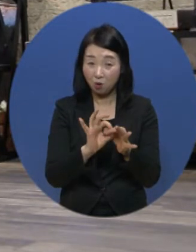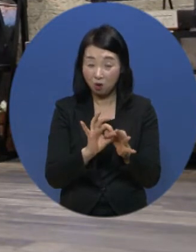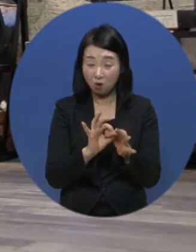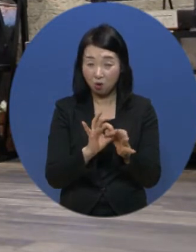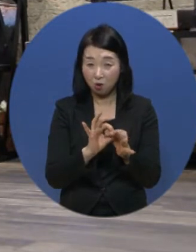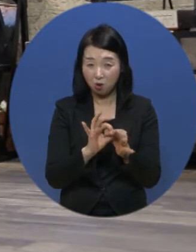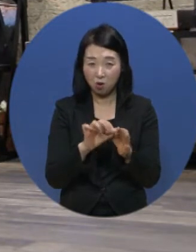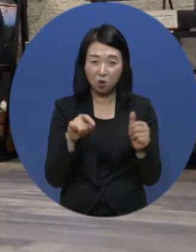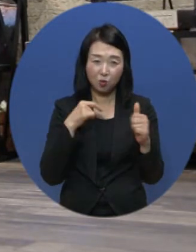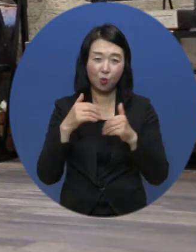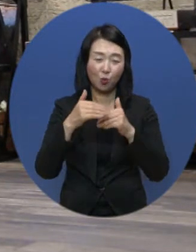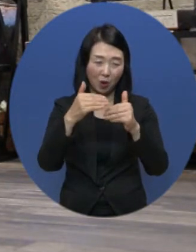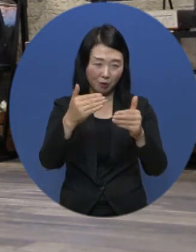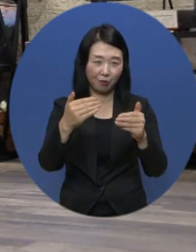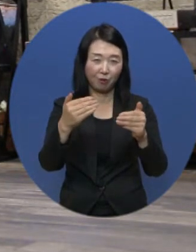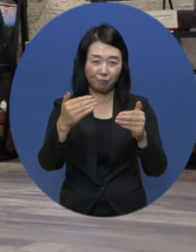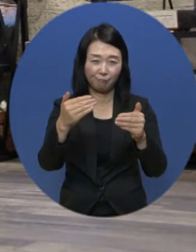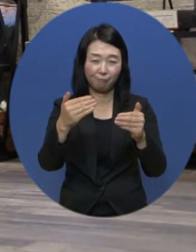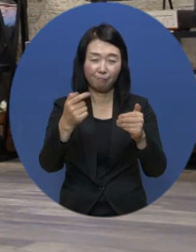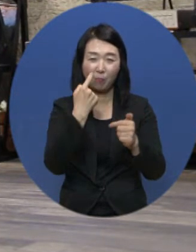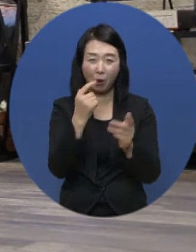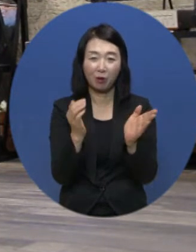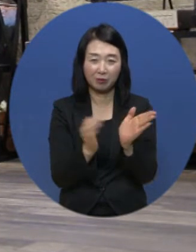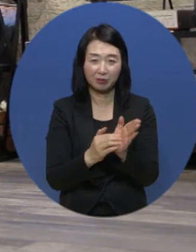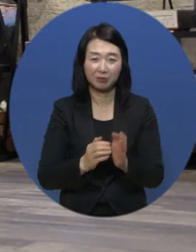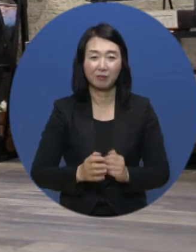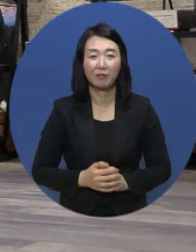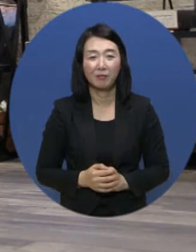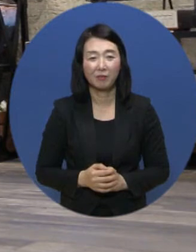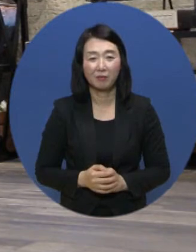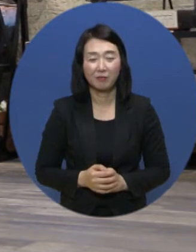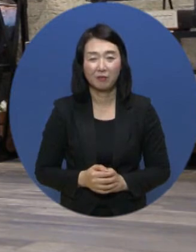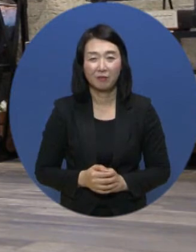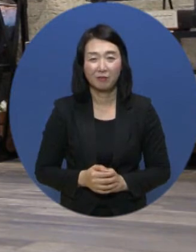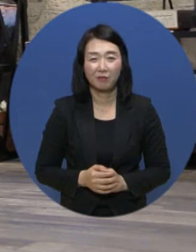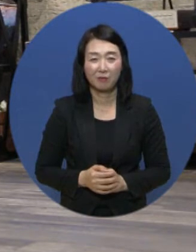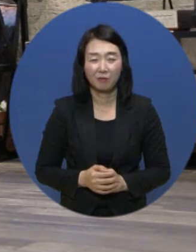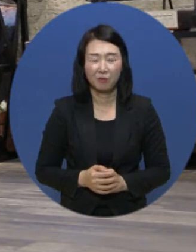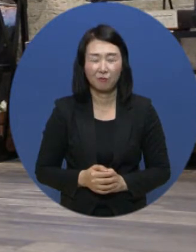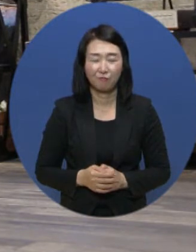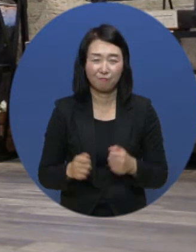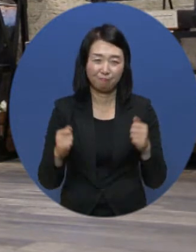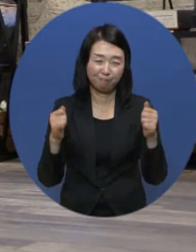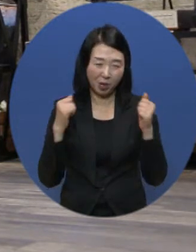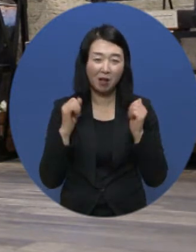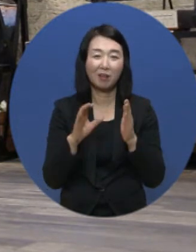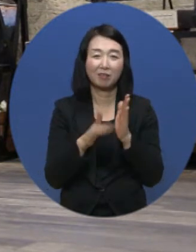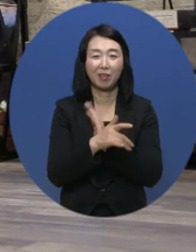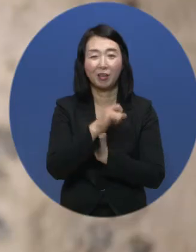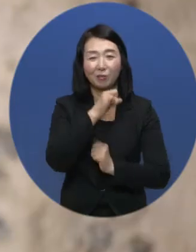과정을 수료했습니다. 매번 우수한 성적으로 졸업할 수 있었습니다.